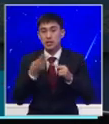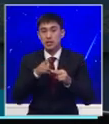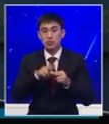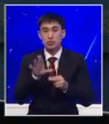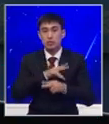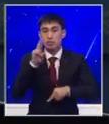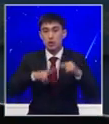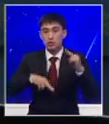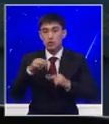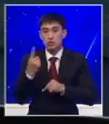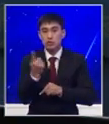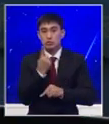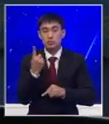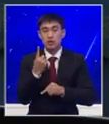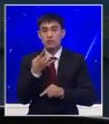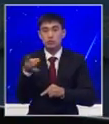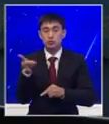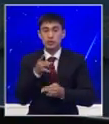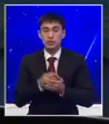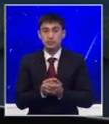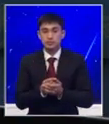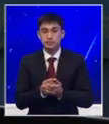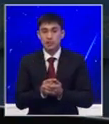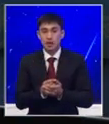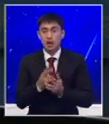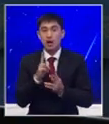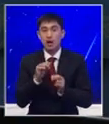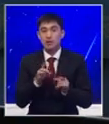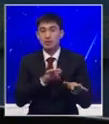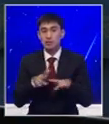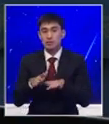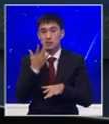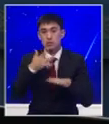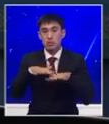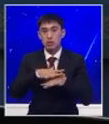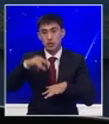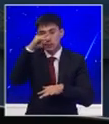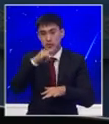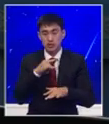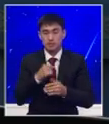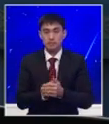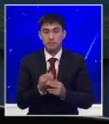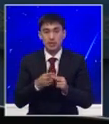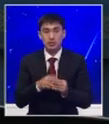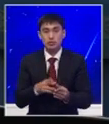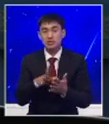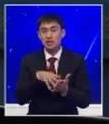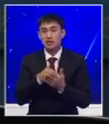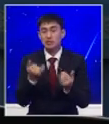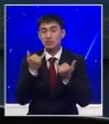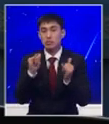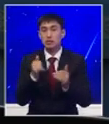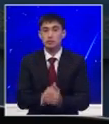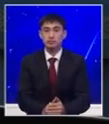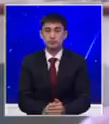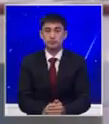было построено одно из первых в республике именно под деятельность Ассамблеи народа Казахстана. Конечно, это очень знаковое событие.